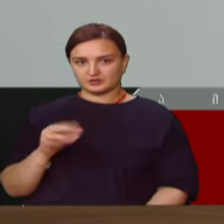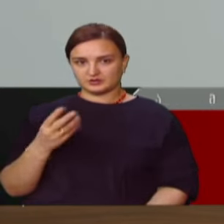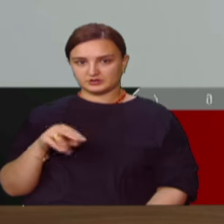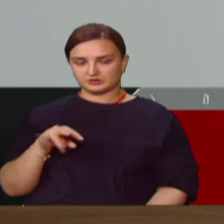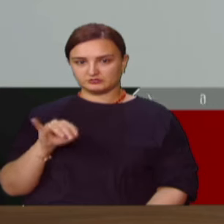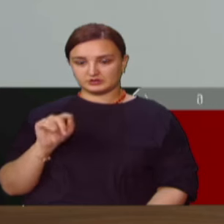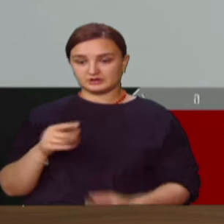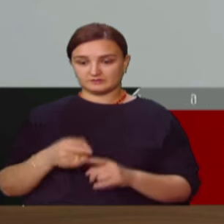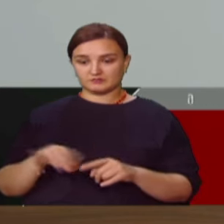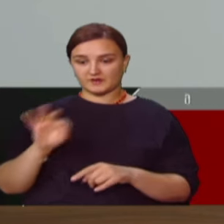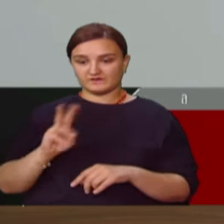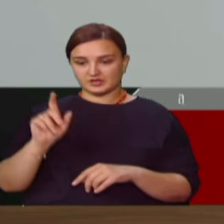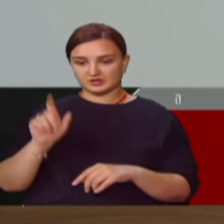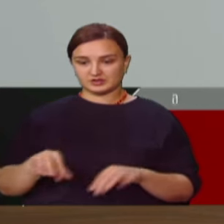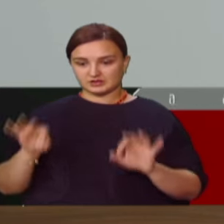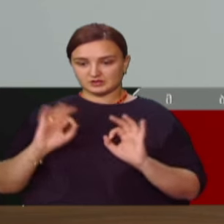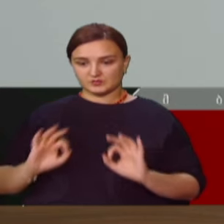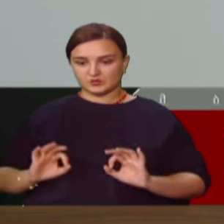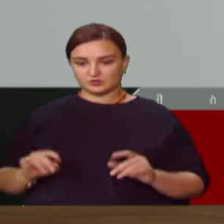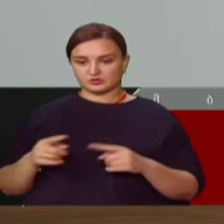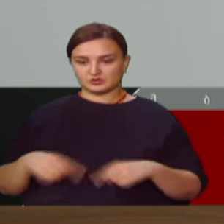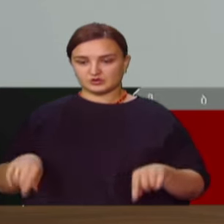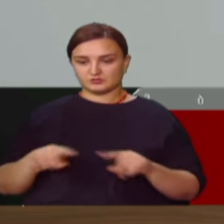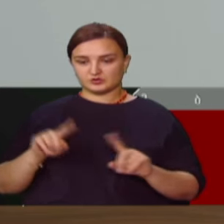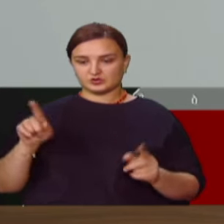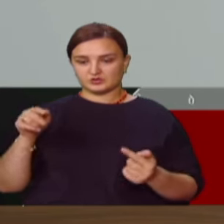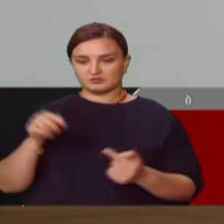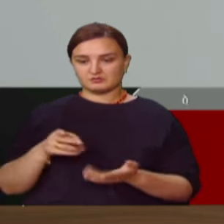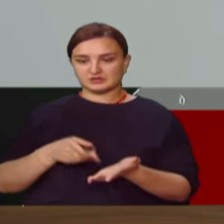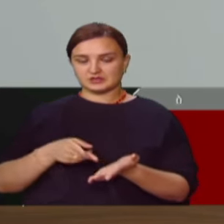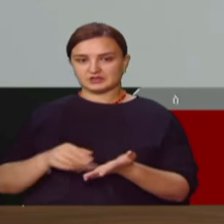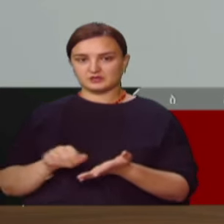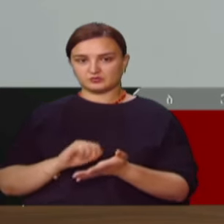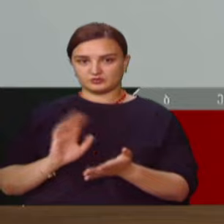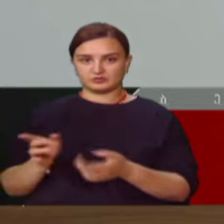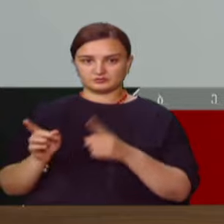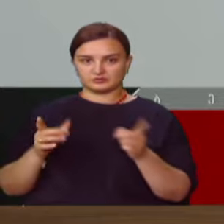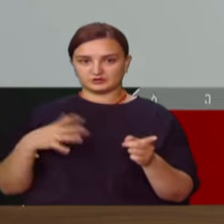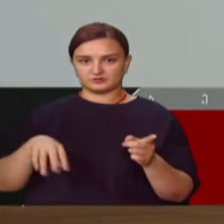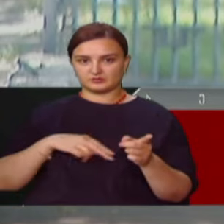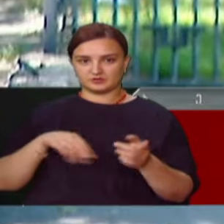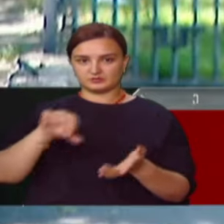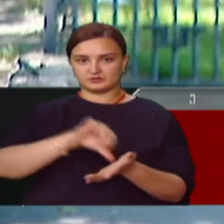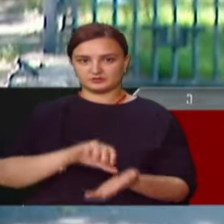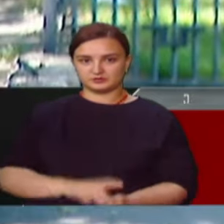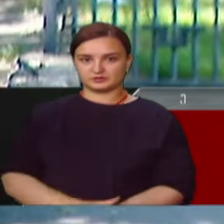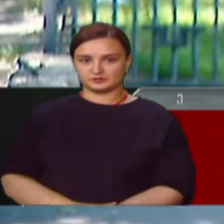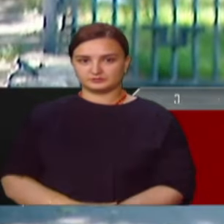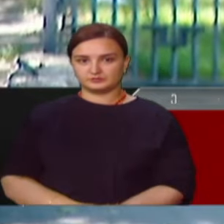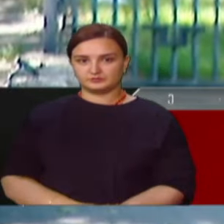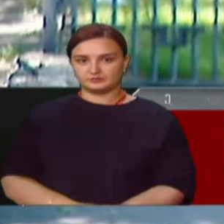ამ აღნიშნულ კანდიდატ საპროკურორო საბჭო შესაბამისი დასაბუთებით წარუდგენს საქართველოს პარლამენტს.